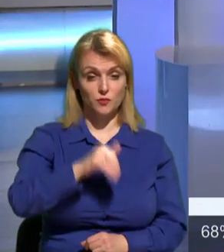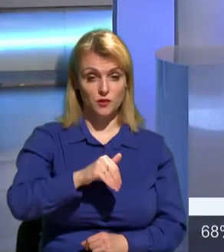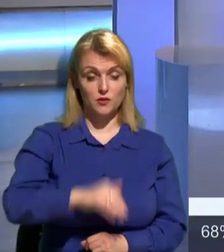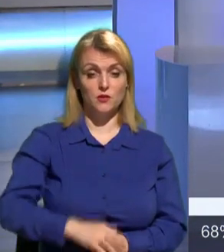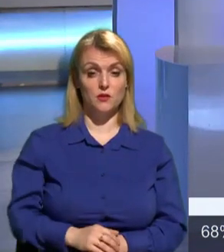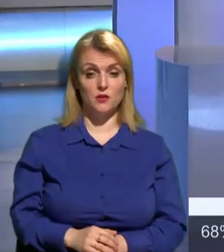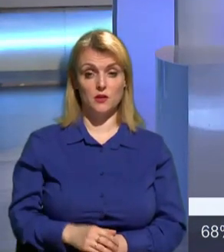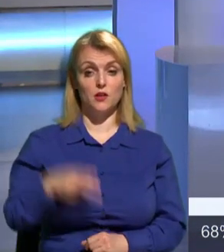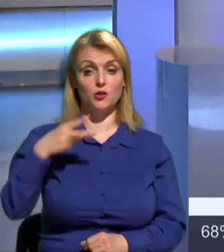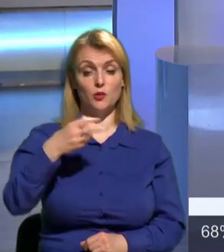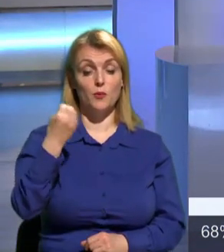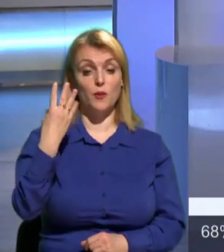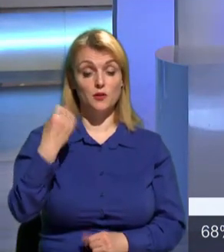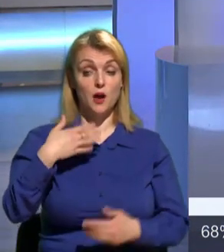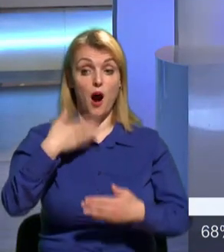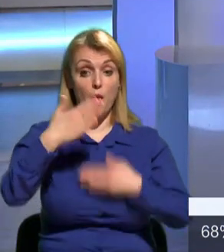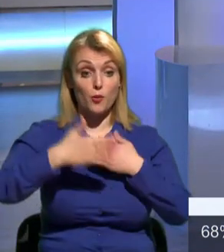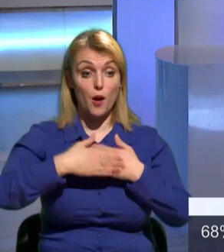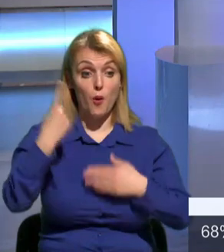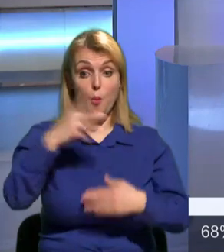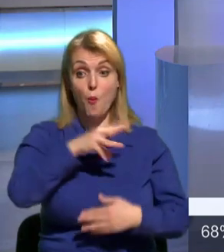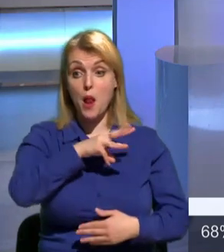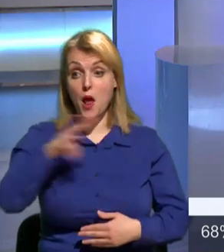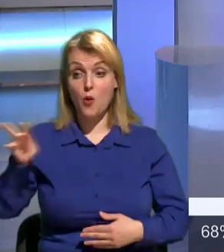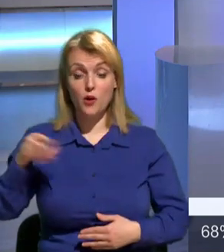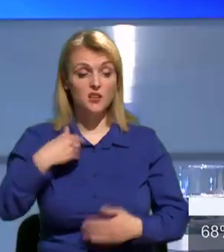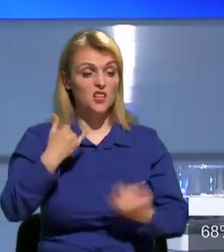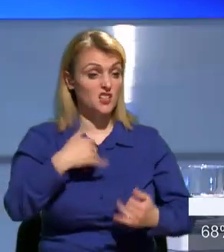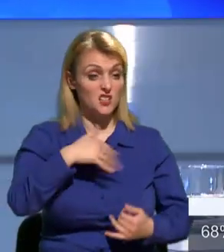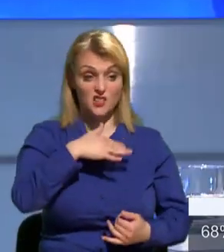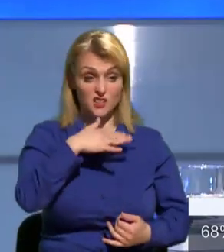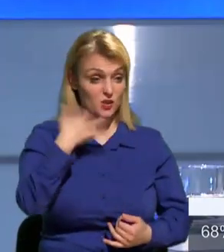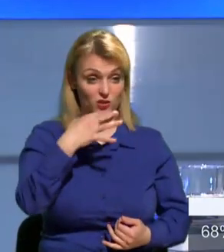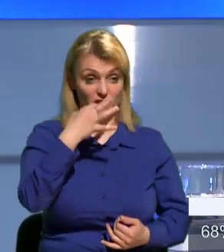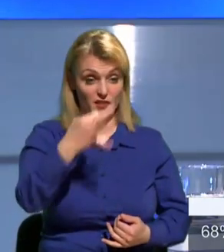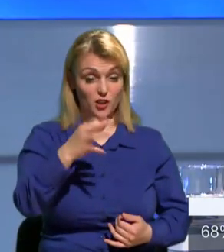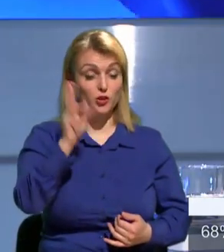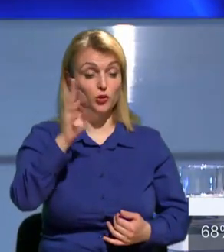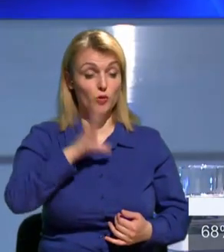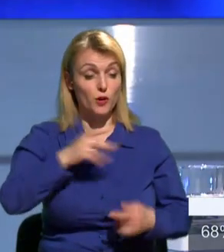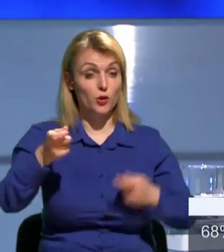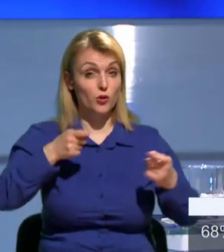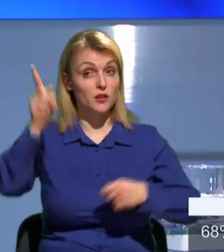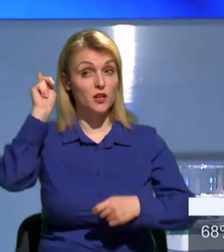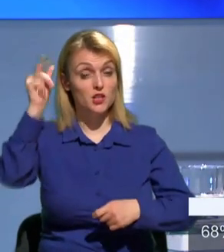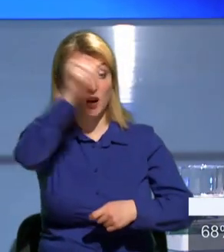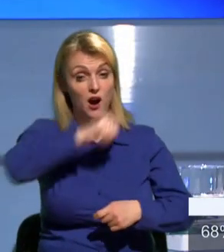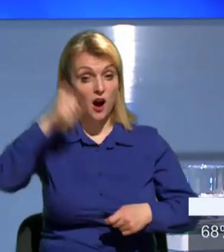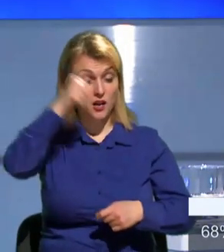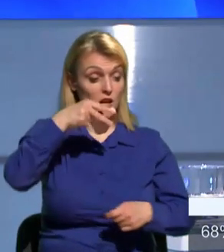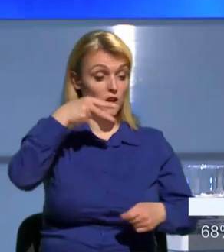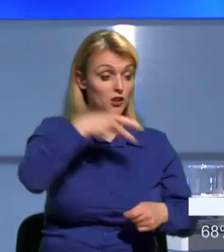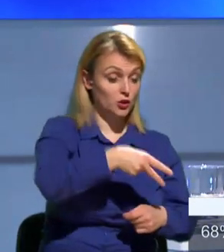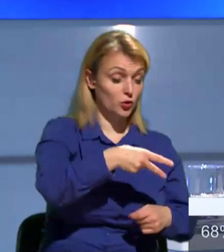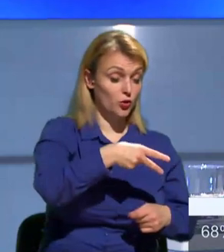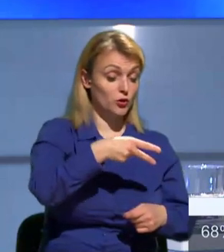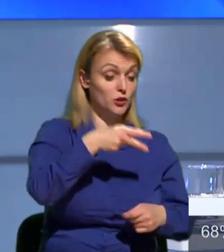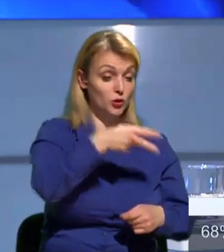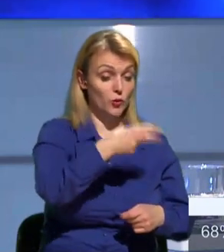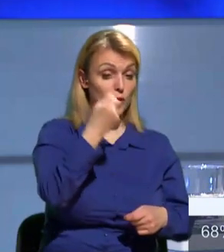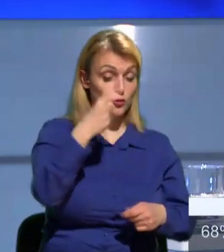deja aproape 1.000.000. Eu nu spun cine a fost la guvernare în perioadele acestea, dar s-a dublat din 2011